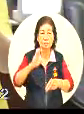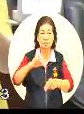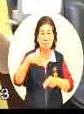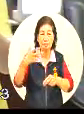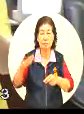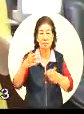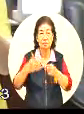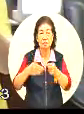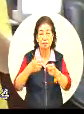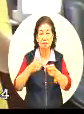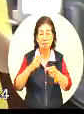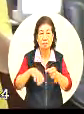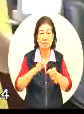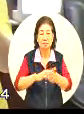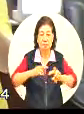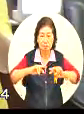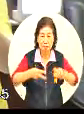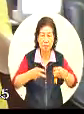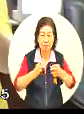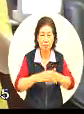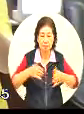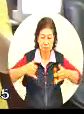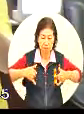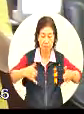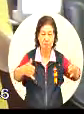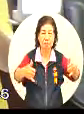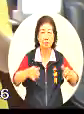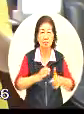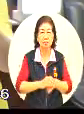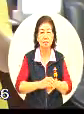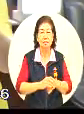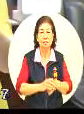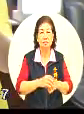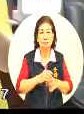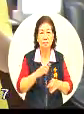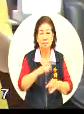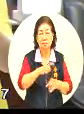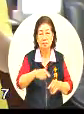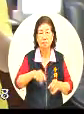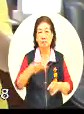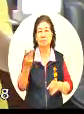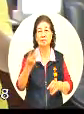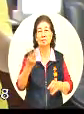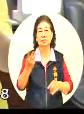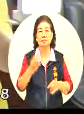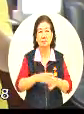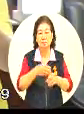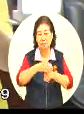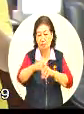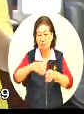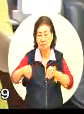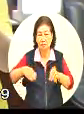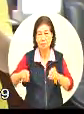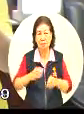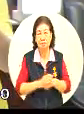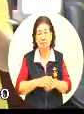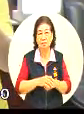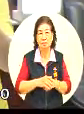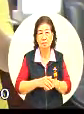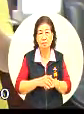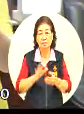民国九十多年又变更为道路用地，所以就这样竟为分割为另一种土地，所以让